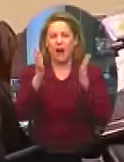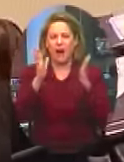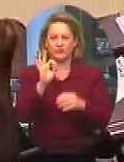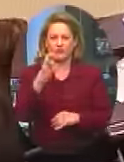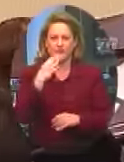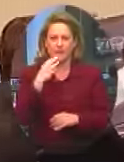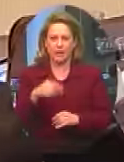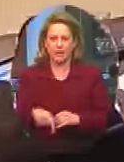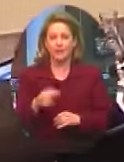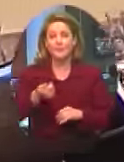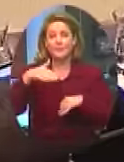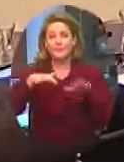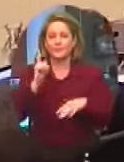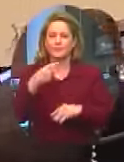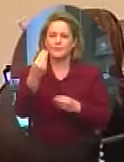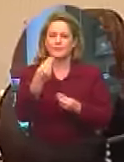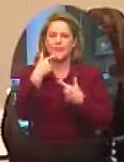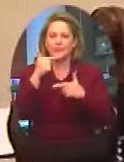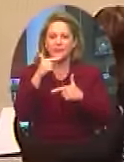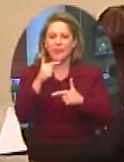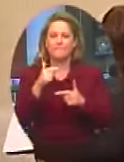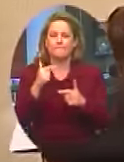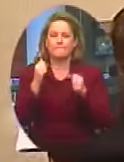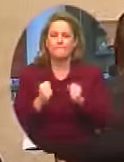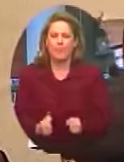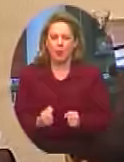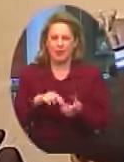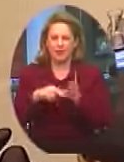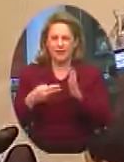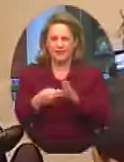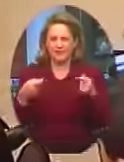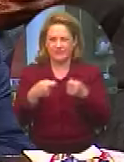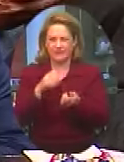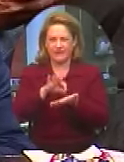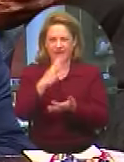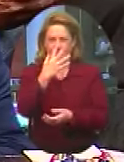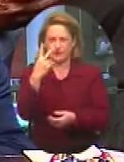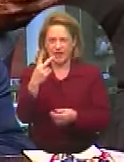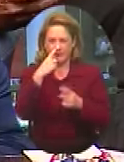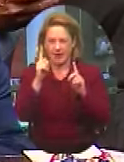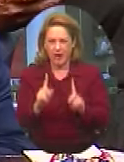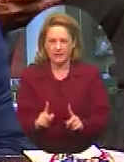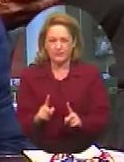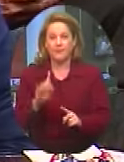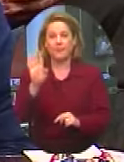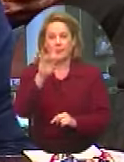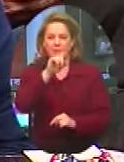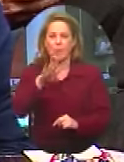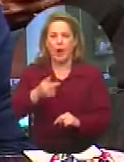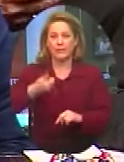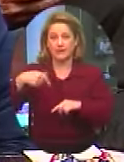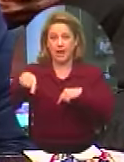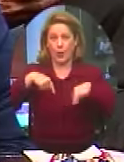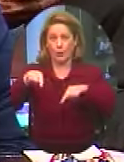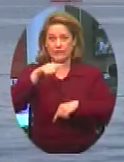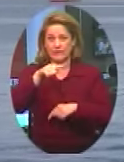התבקש לתת הסברים ביטחוניים ומדיניים להפעלת סעיף 52 בנושא הגז. נתניהו, שהוא גם שר החוץ בפועל, פירט את